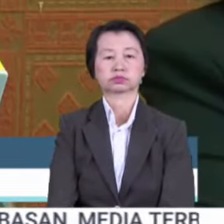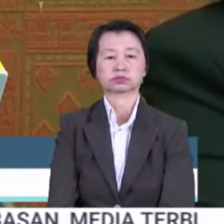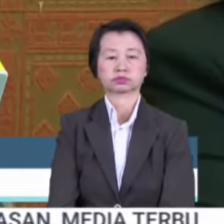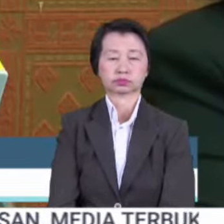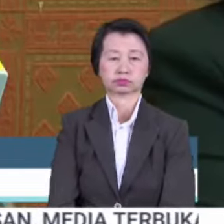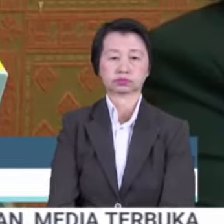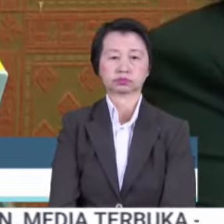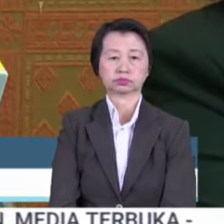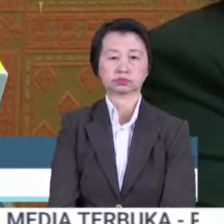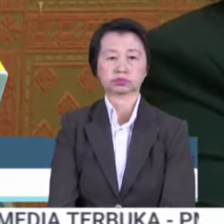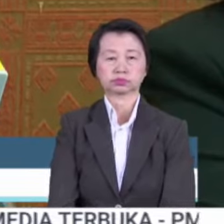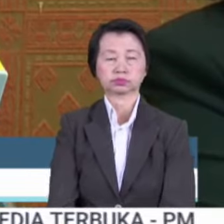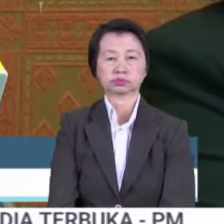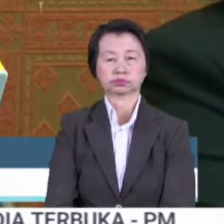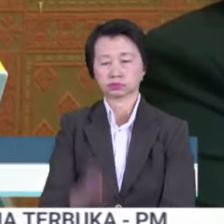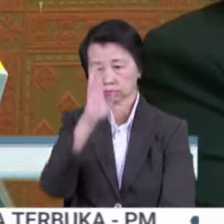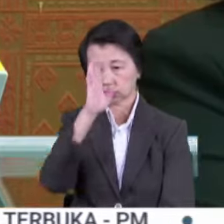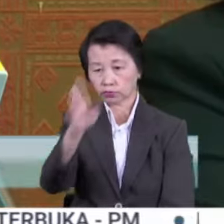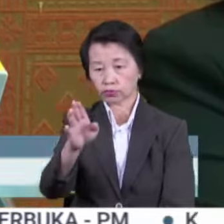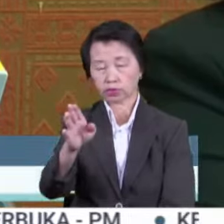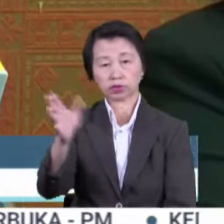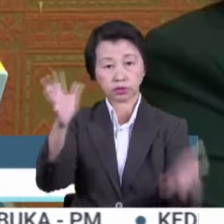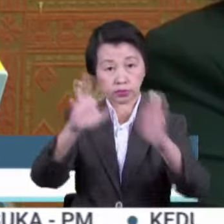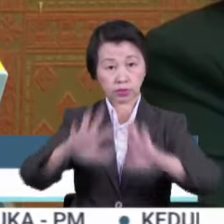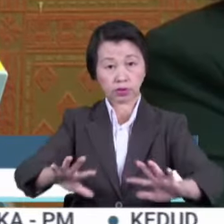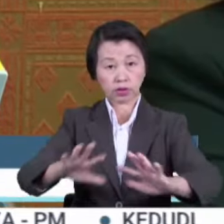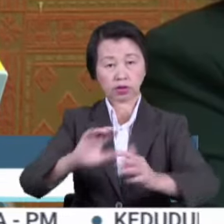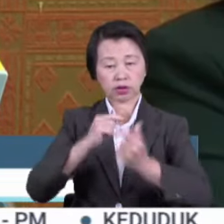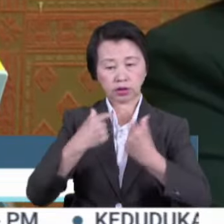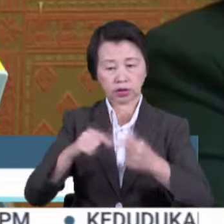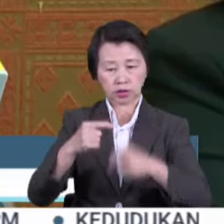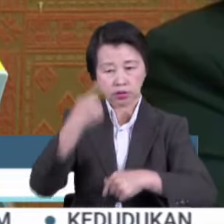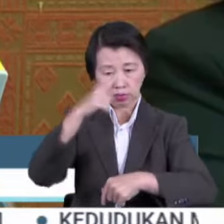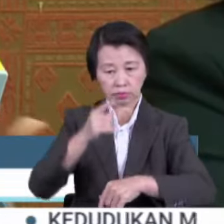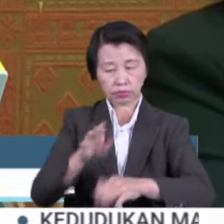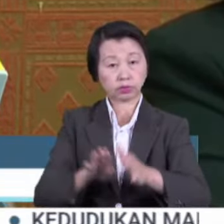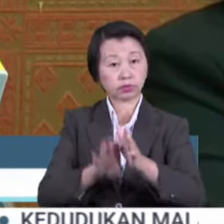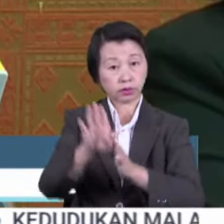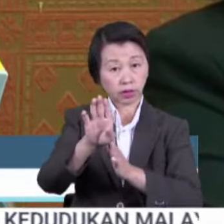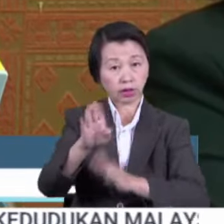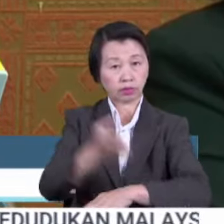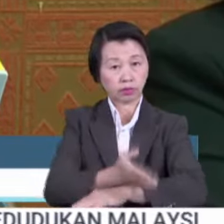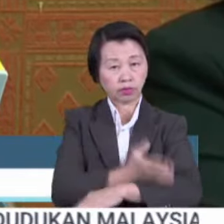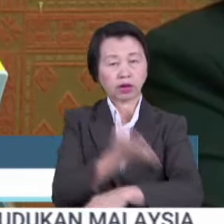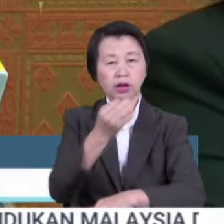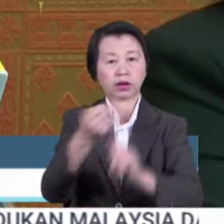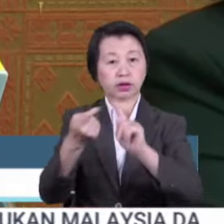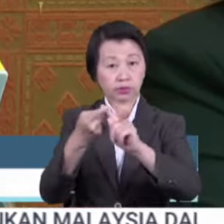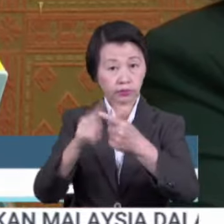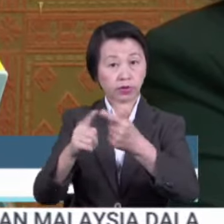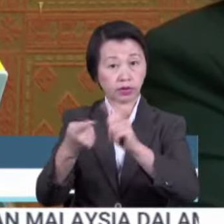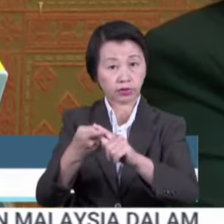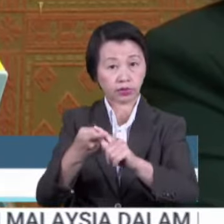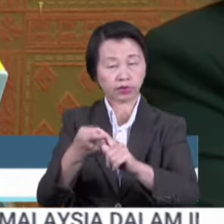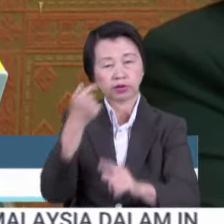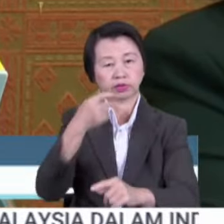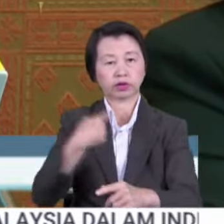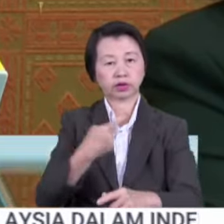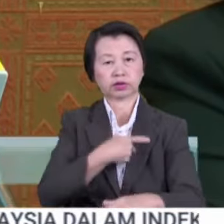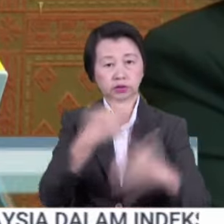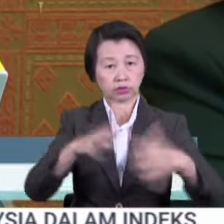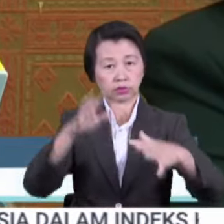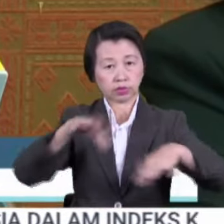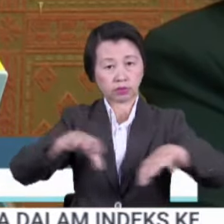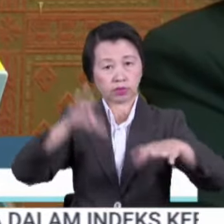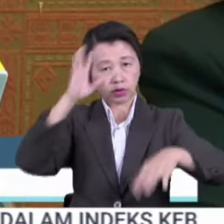jadi fokus SEA Games adalah untuk di daleman dan friendship so itu sebab kita telah membuat keputusan